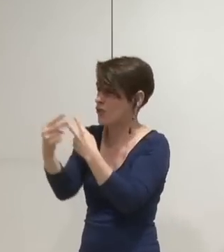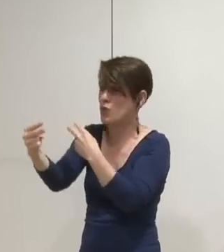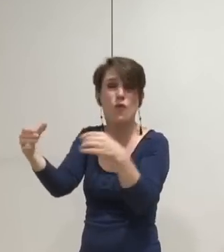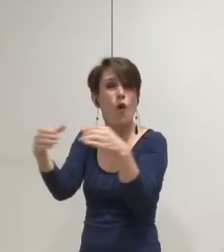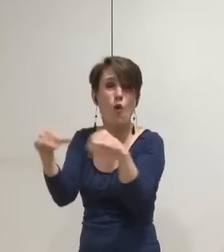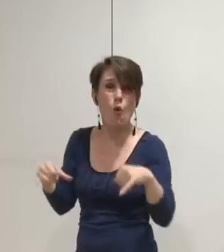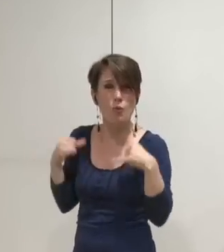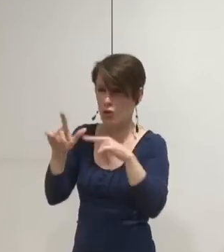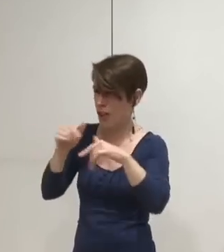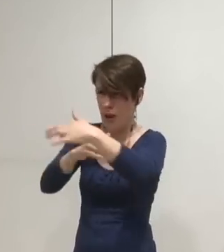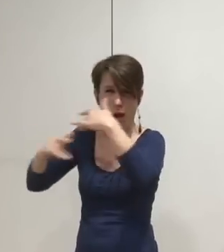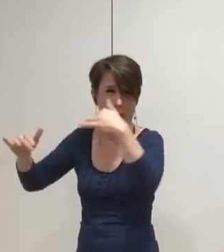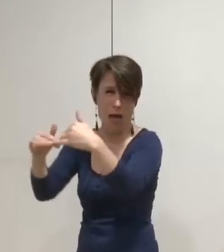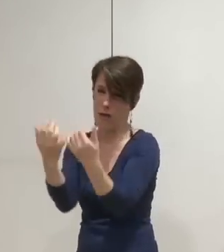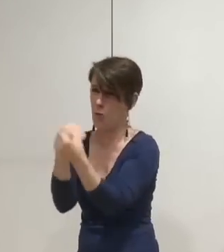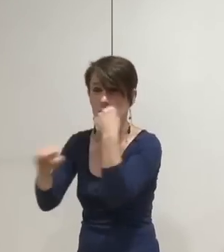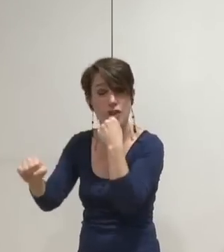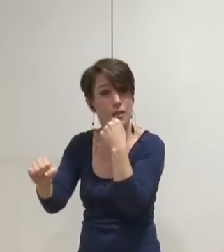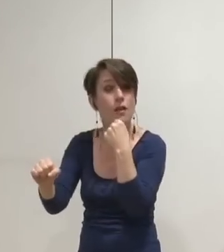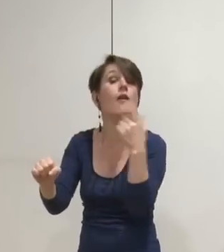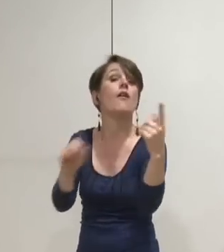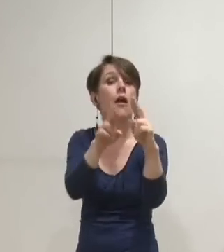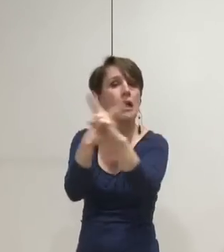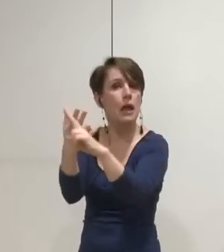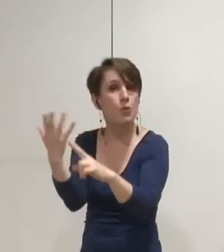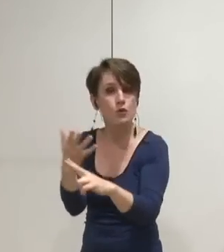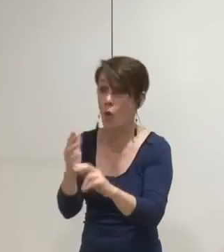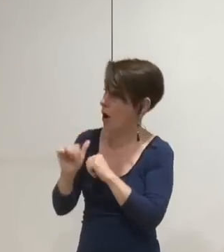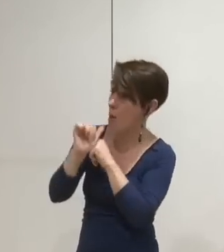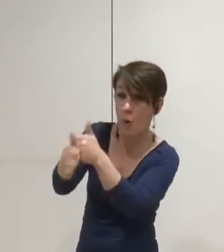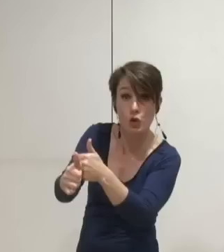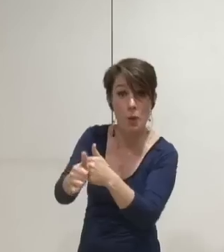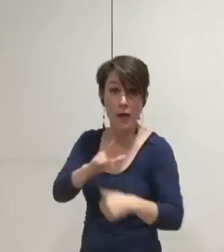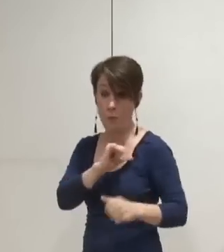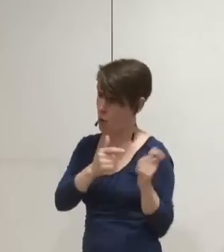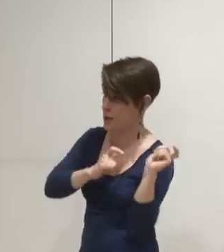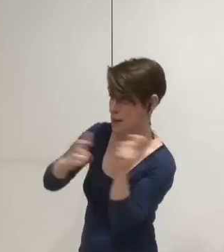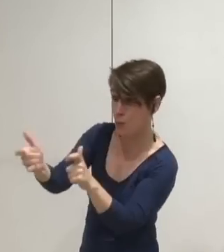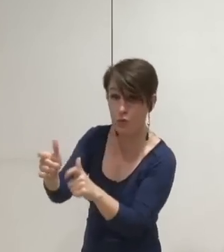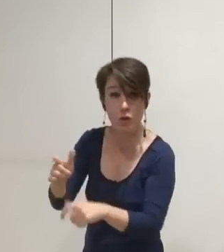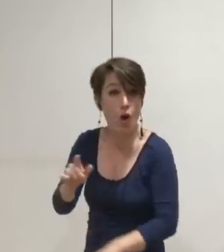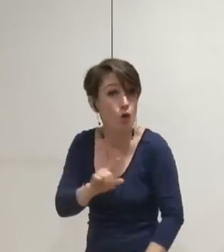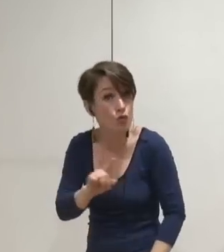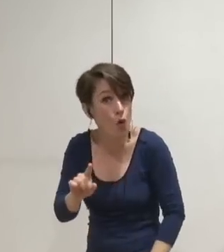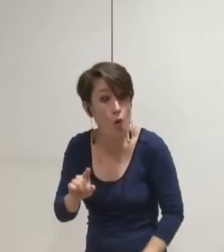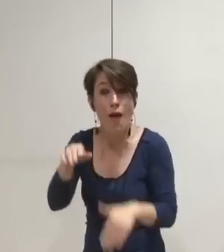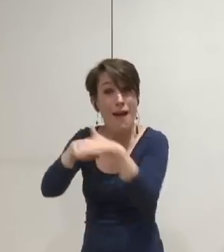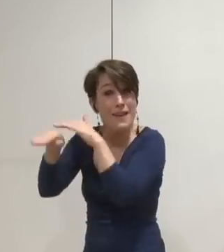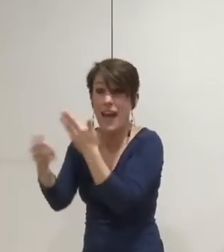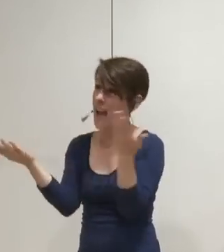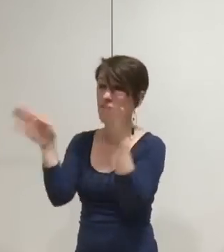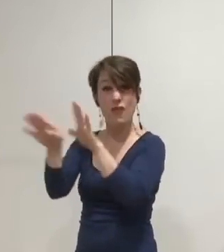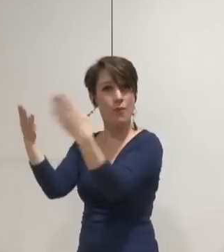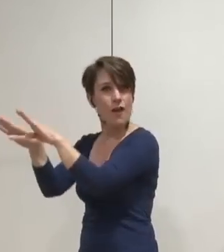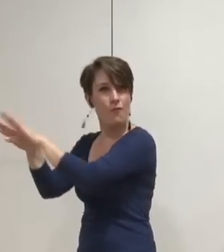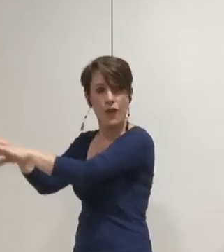a été la réponse d'envoyer la police de porter plainte auprès de quelqu'un non on a décidé de fermer ces garages et on a répondu aux